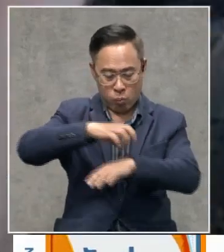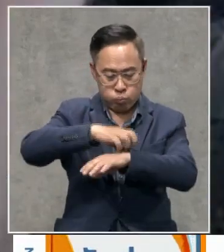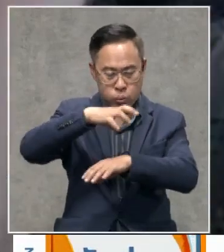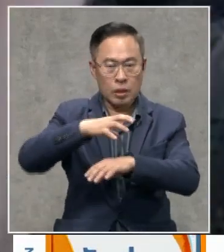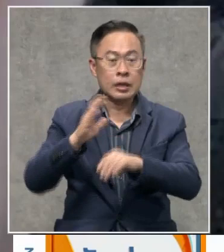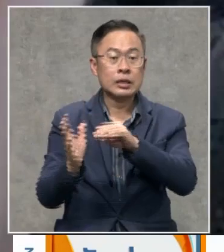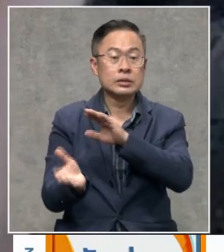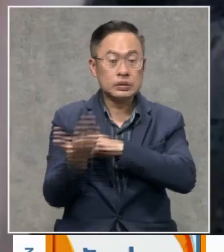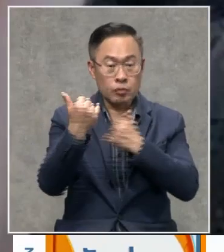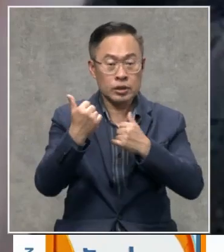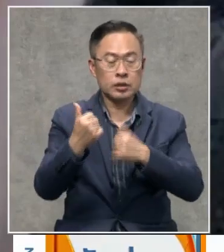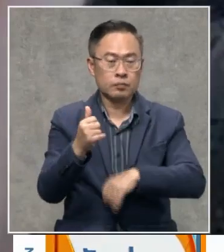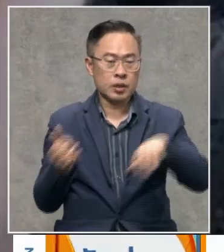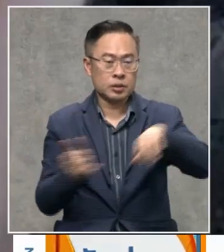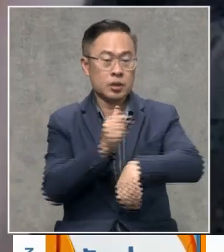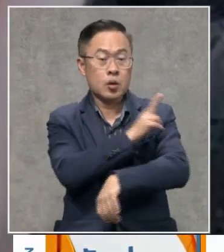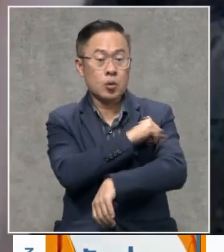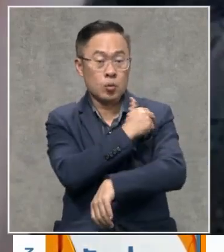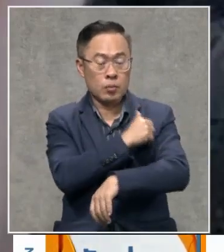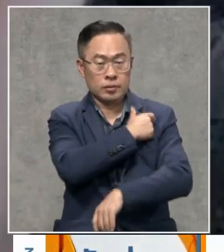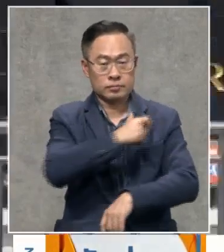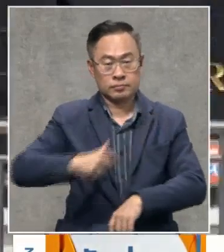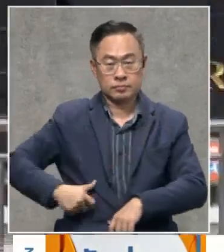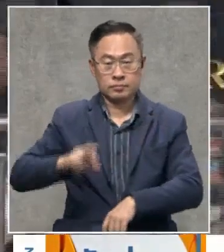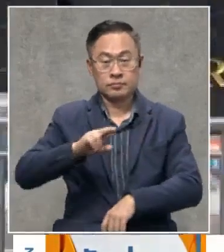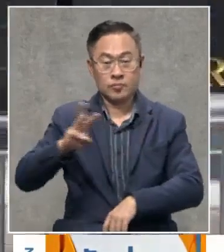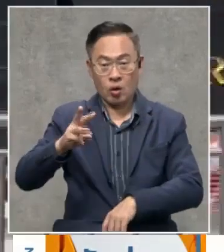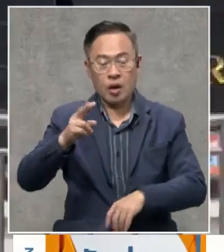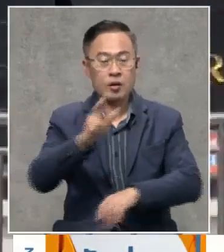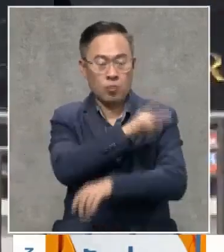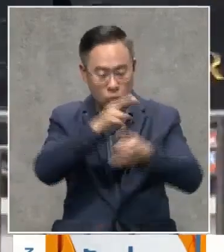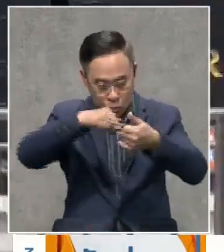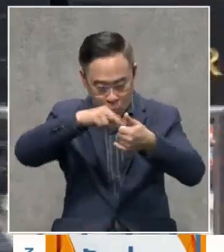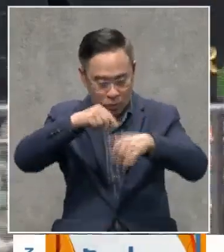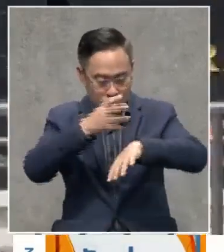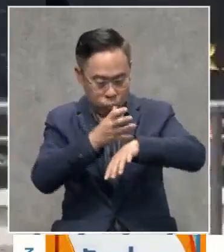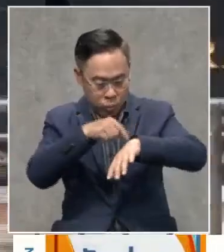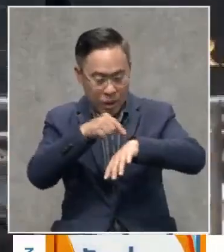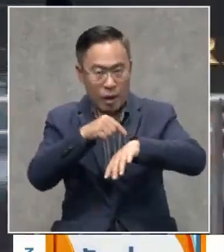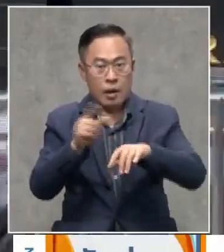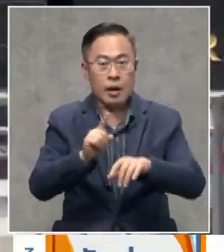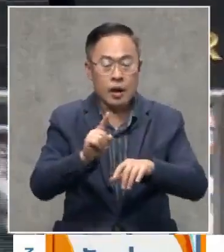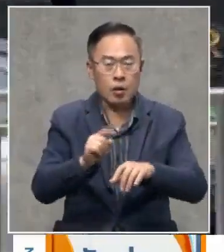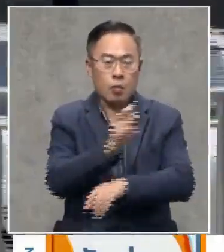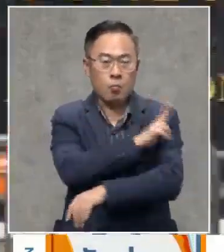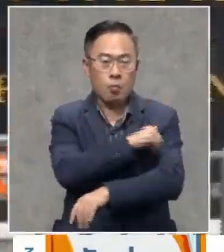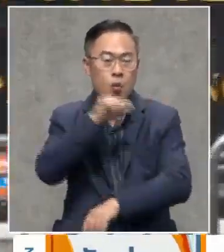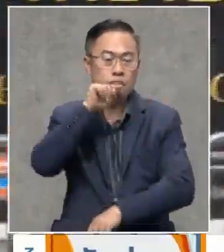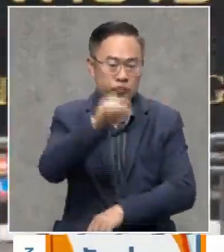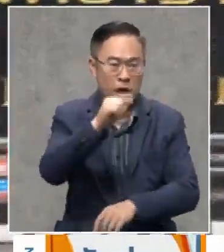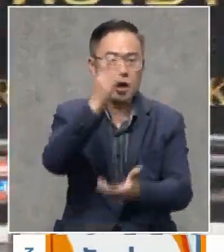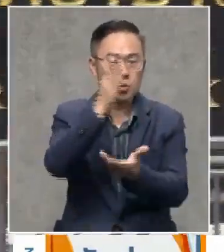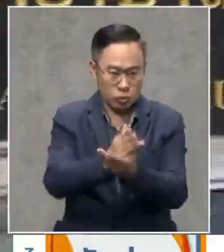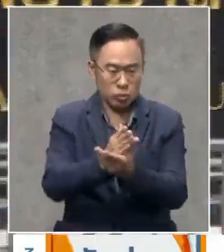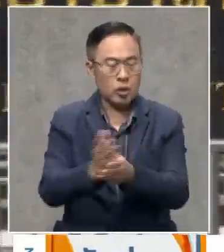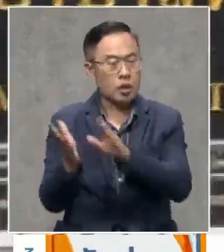ยนะคะเมื่อเช้าไปที่โรงพยาบาลพระมงกุฎเกล้าค่ะจะให้คุณหมอตรวจอาการนะคะปรากฏล่าสุดคุณหมอสั่งแอดมิดไปแล้ว